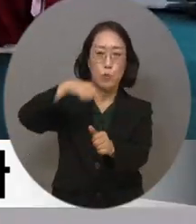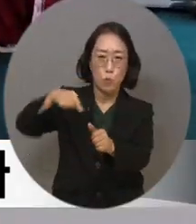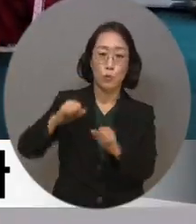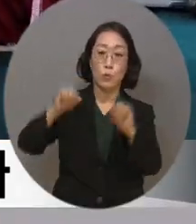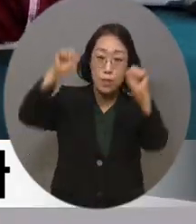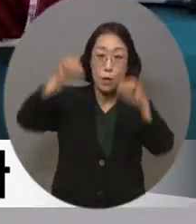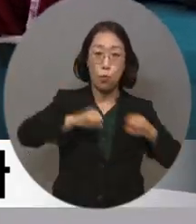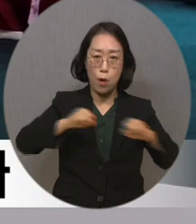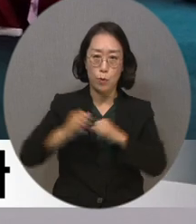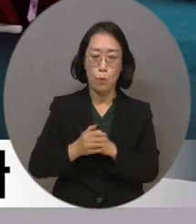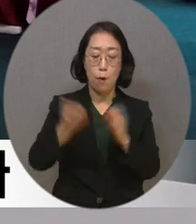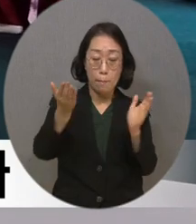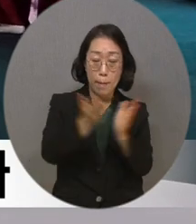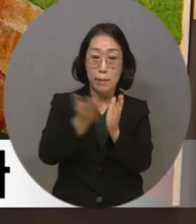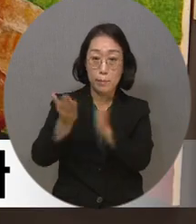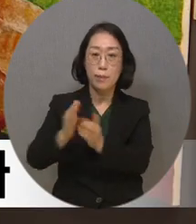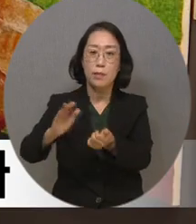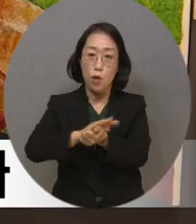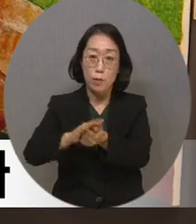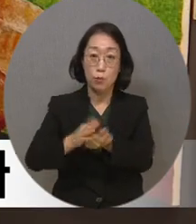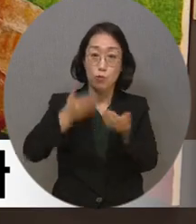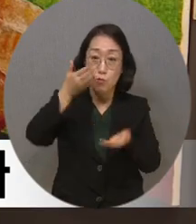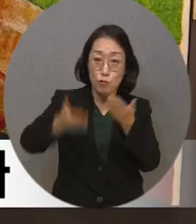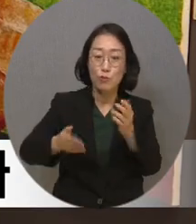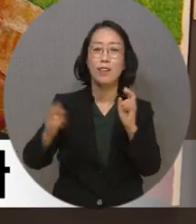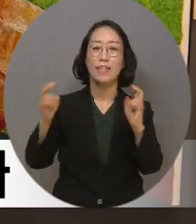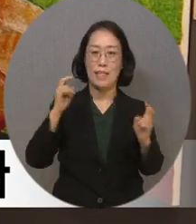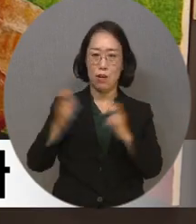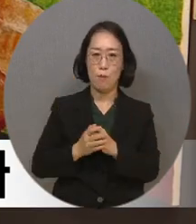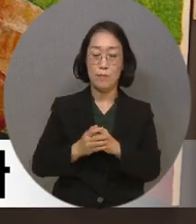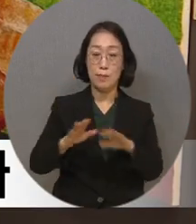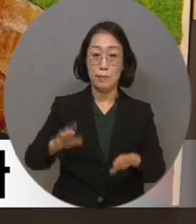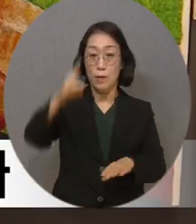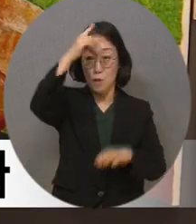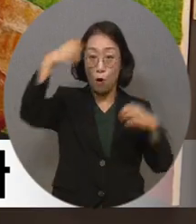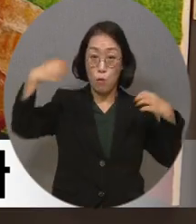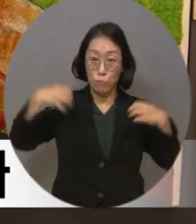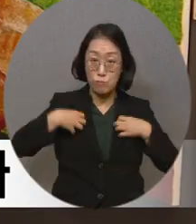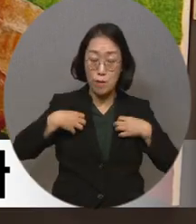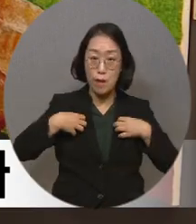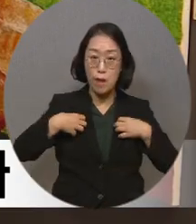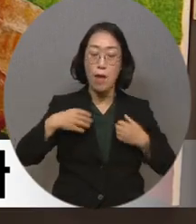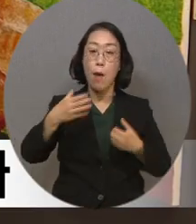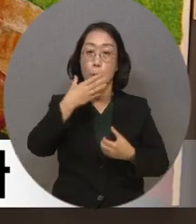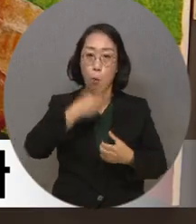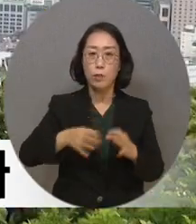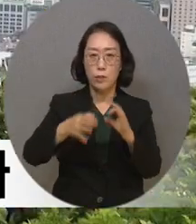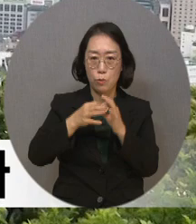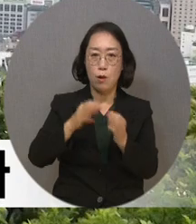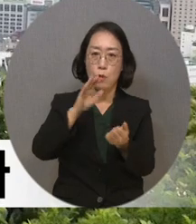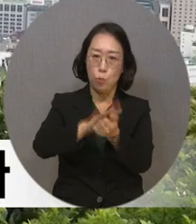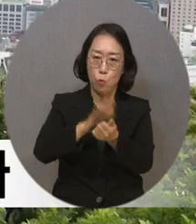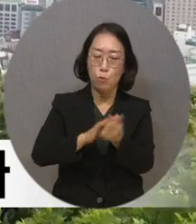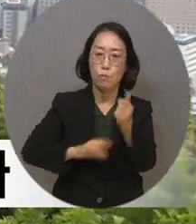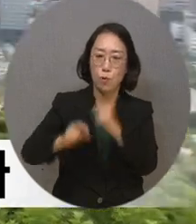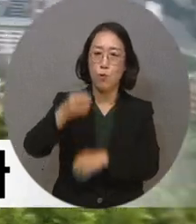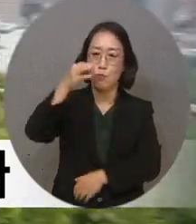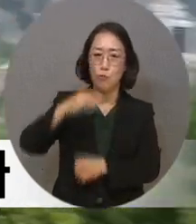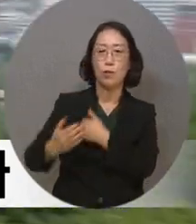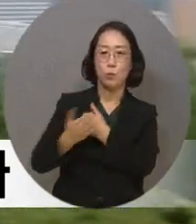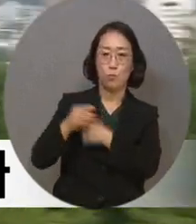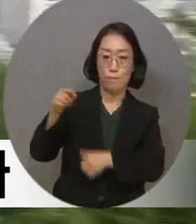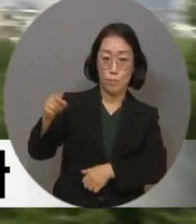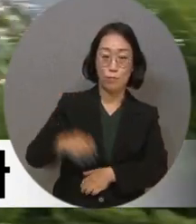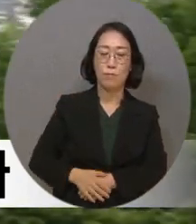다양한 맞춤형 사회 서비스를 제공해 현 정부의 약자 복지를 두텁게 만들고 있습니다. 지난달